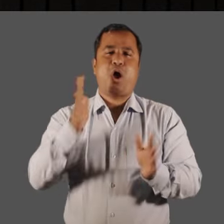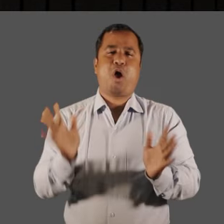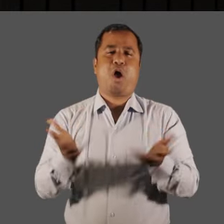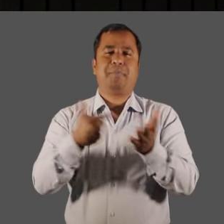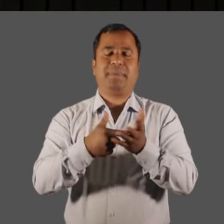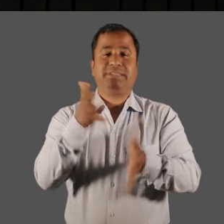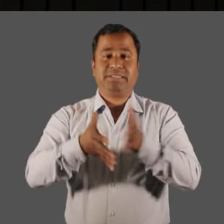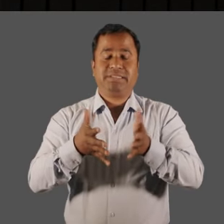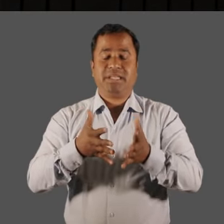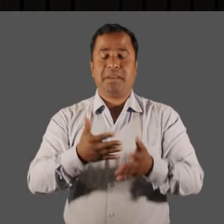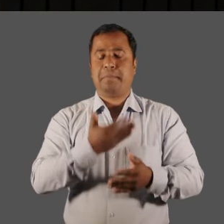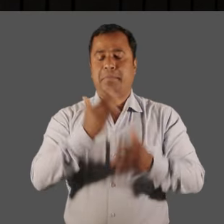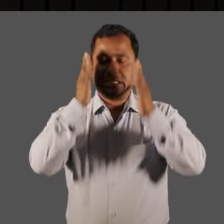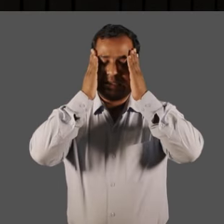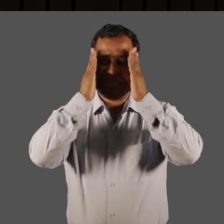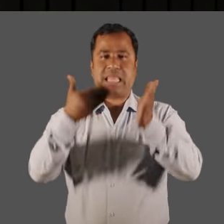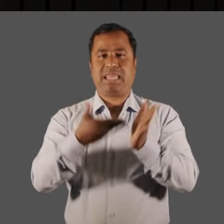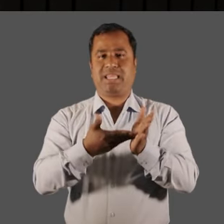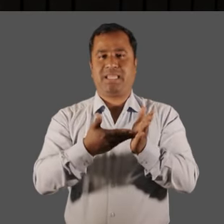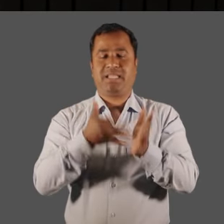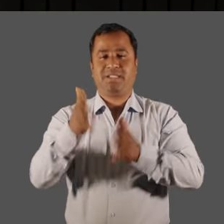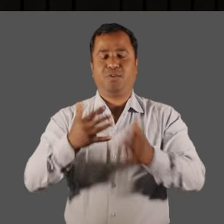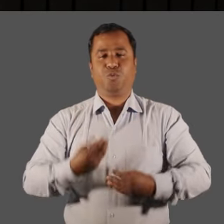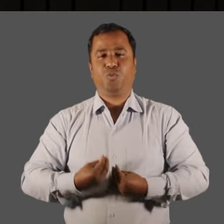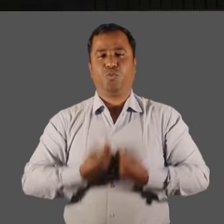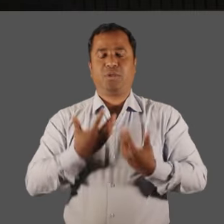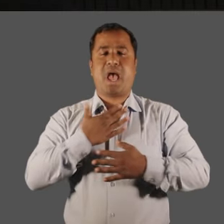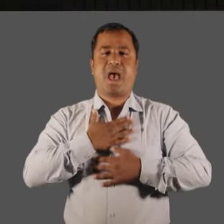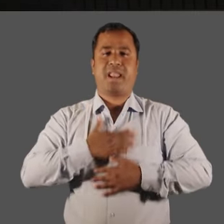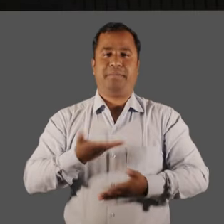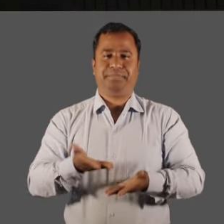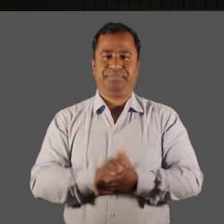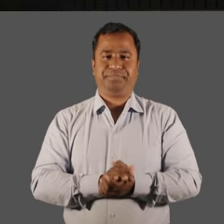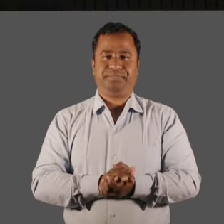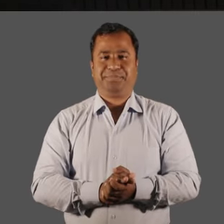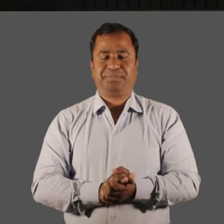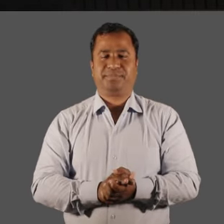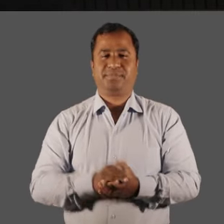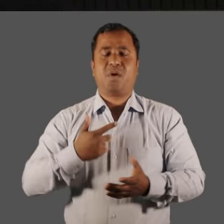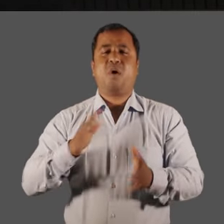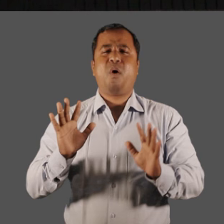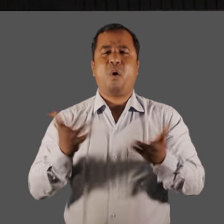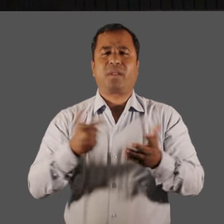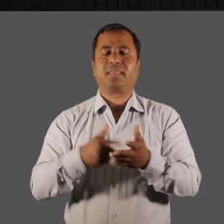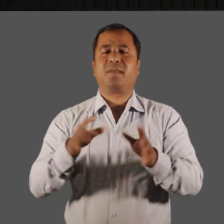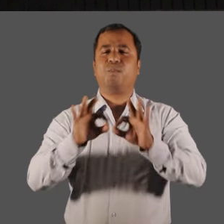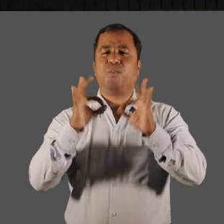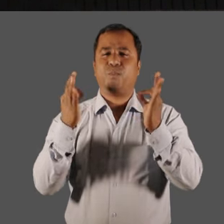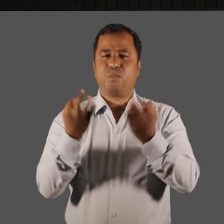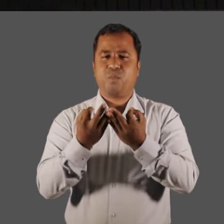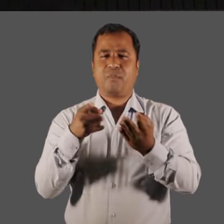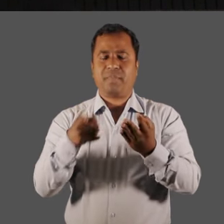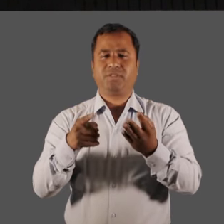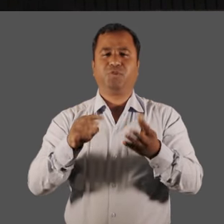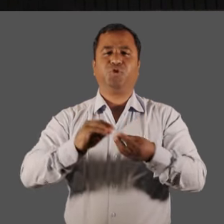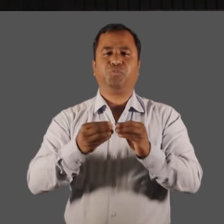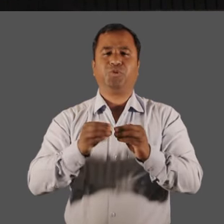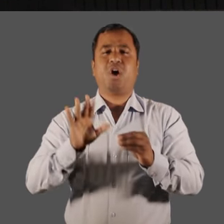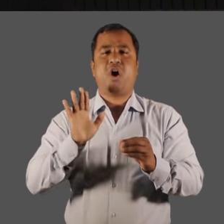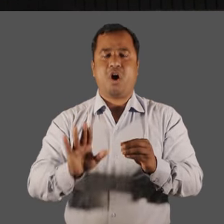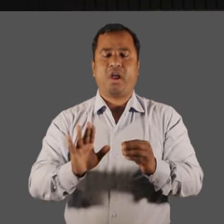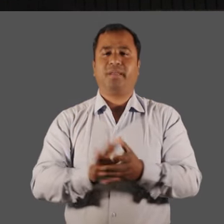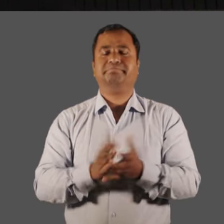বেশি স্বাচ্ছন্দ্য বোধ করি, ওই সাইন ল্যাঙ্গুয়েজে কথা বলাতেই। অনেক সময় দেখা যায় যে অনেক ধরনের পারিবারিক কিছু সংকট তৈরি